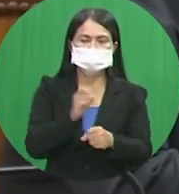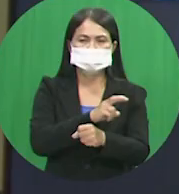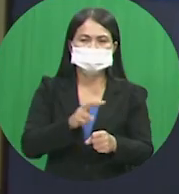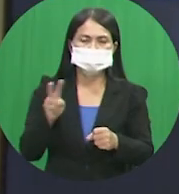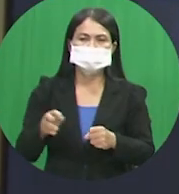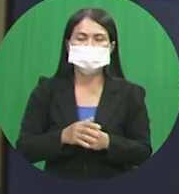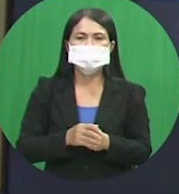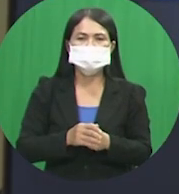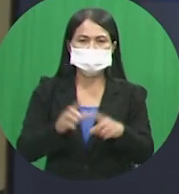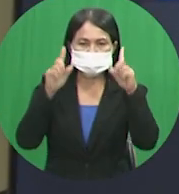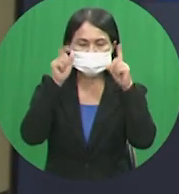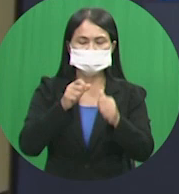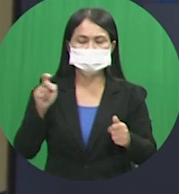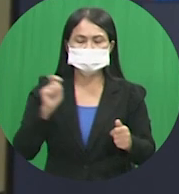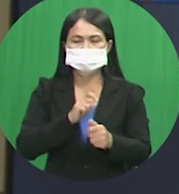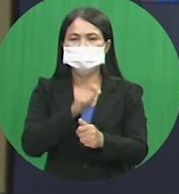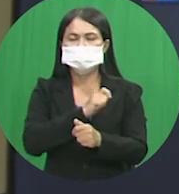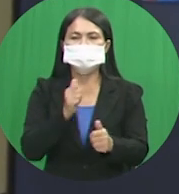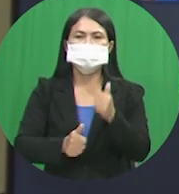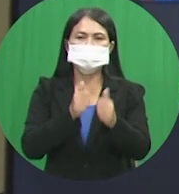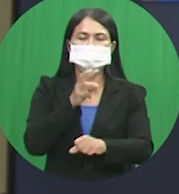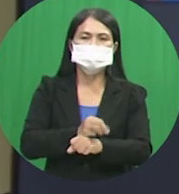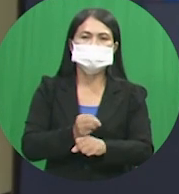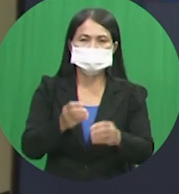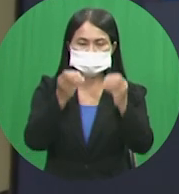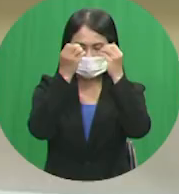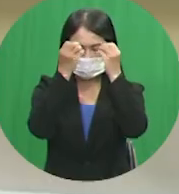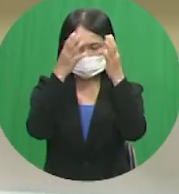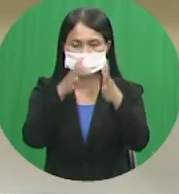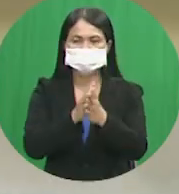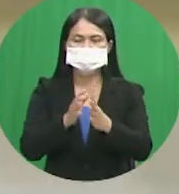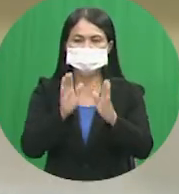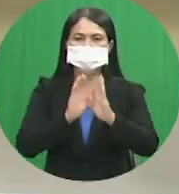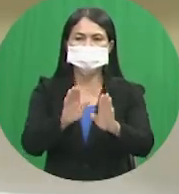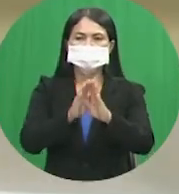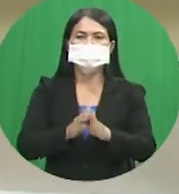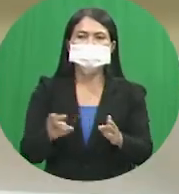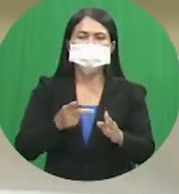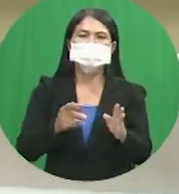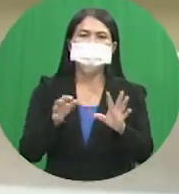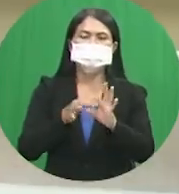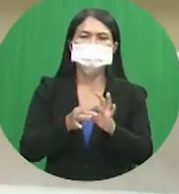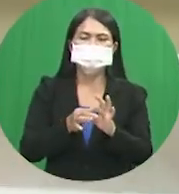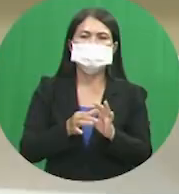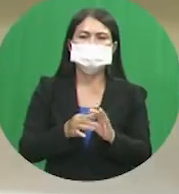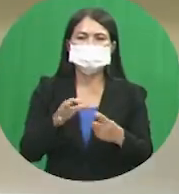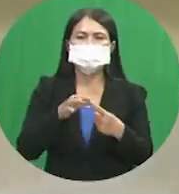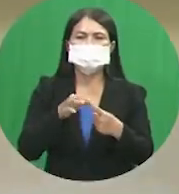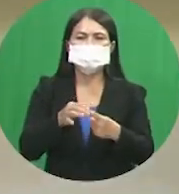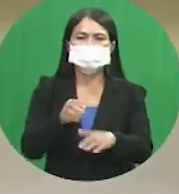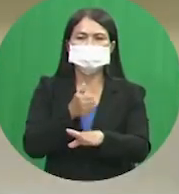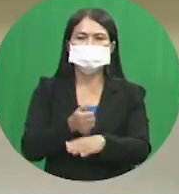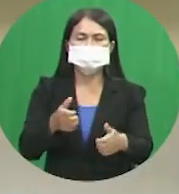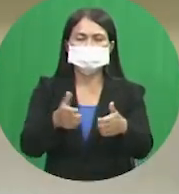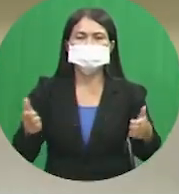2022ឯកឧត្តមខៀវកញ្ញរិទ្ធរដ្ឋមន្ត្រីក្រសួងព័ត៌មានបានជំរុញដល់គ្រប់ផ្នែកពាក់ព័ន្ធពិសេសអគ្គនាយក